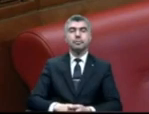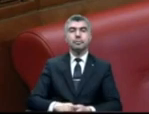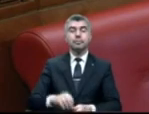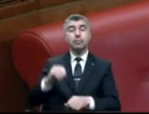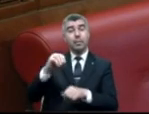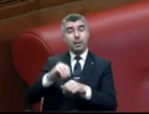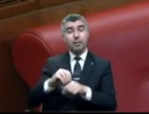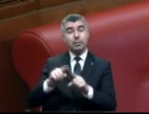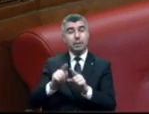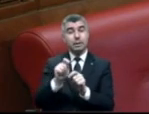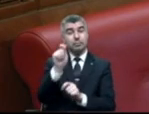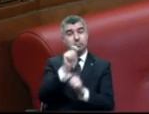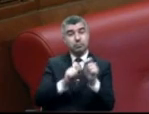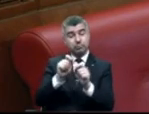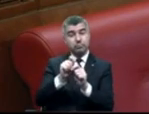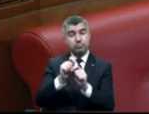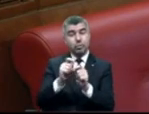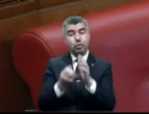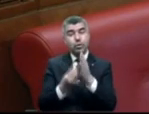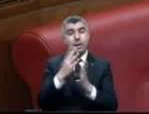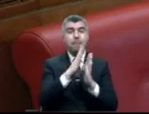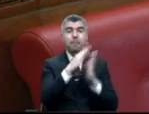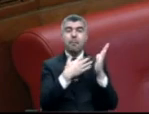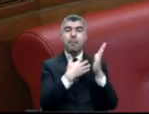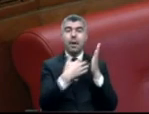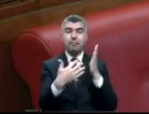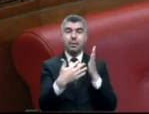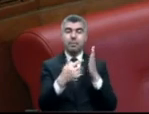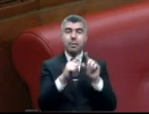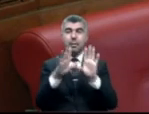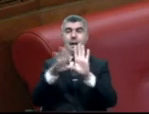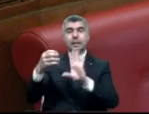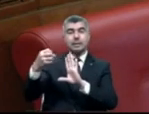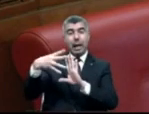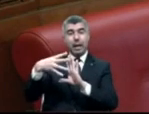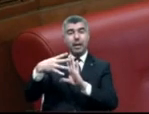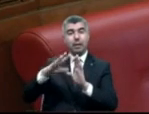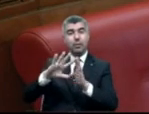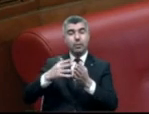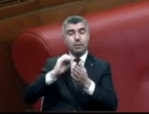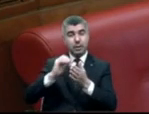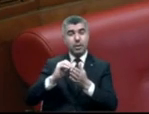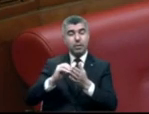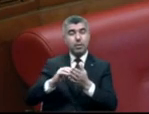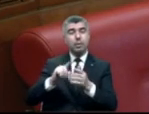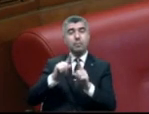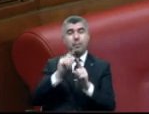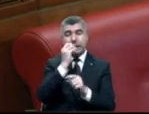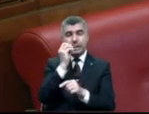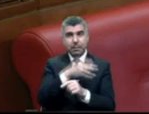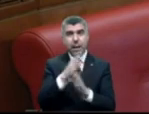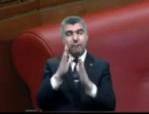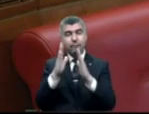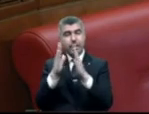ونحن على إثر إعداد وبلورة خارطة طريق وطني للتثمين الطاقي للكتلة الحيوية بما فيها النفايات